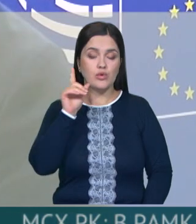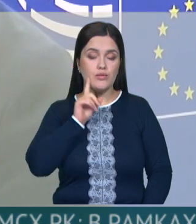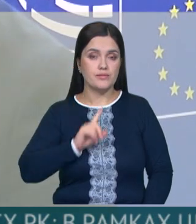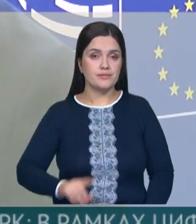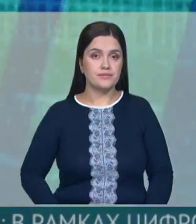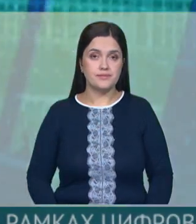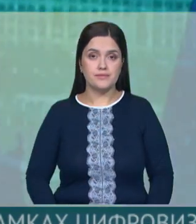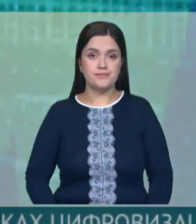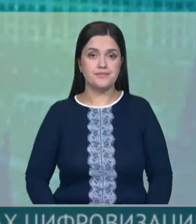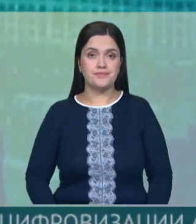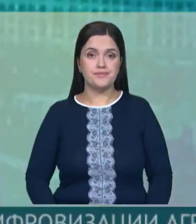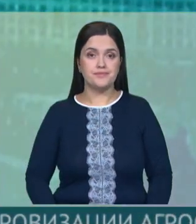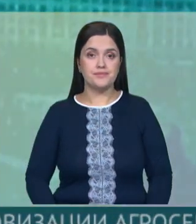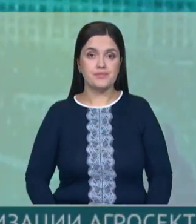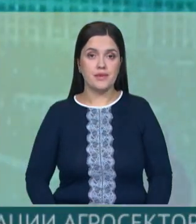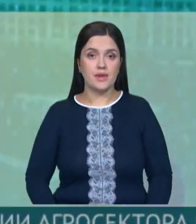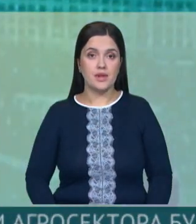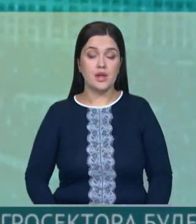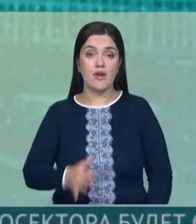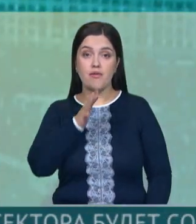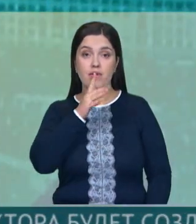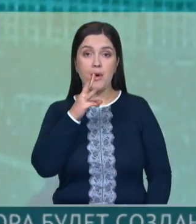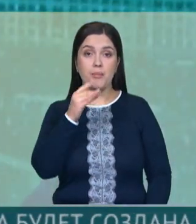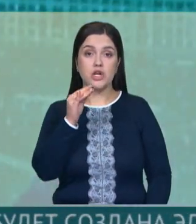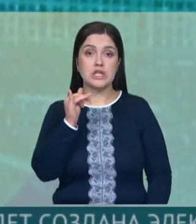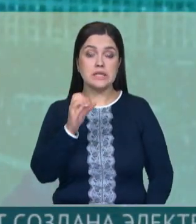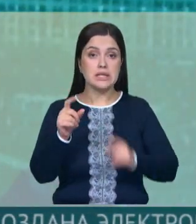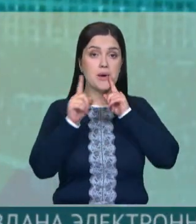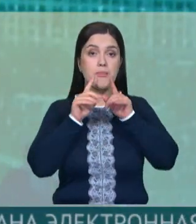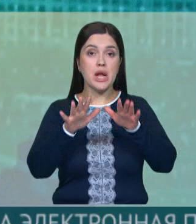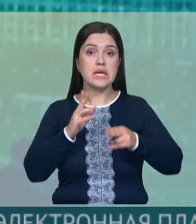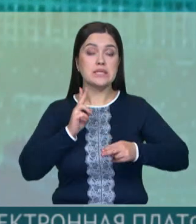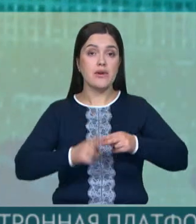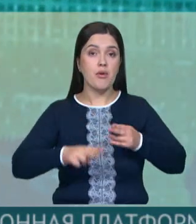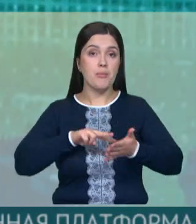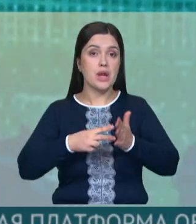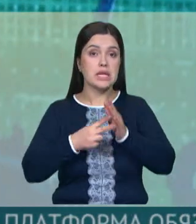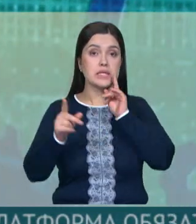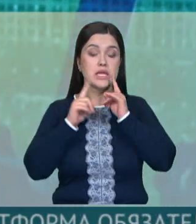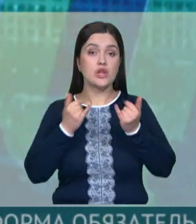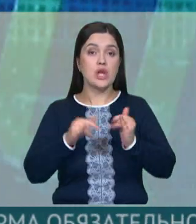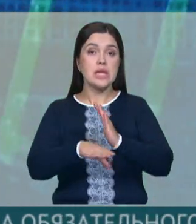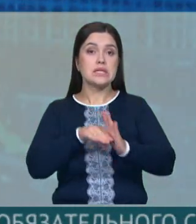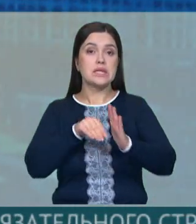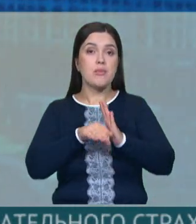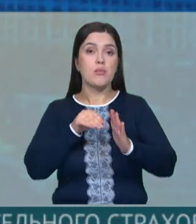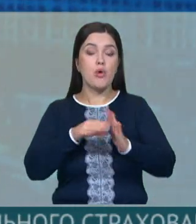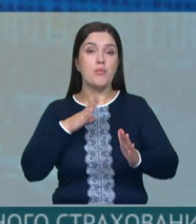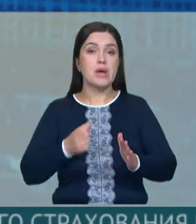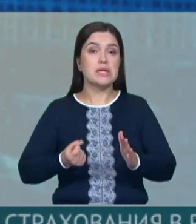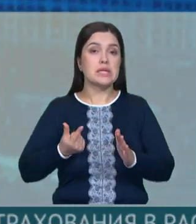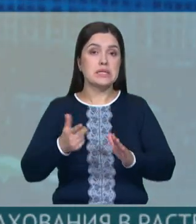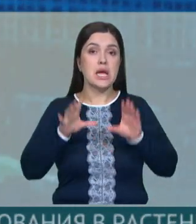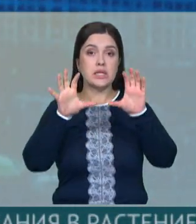выгоднее. И к событиям в стране. В эти минуты в Мажилисе парламента завершилось пленарное заседание. Сегодня депутаты рассматривали